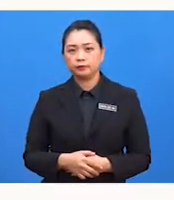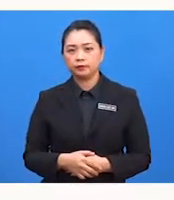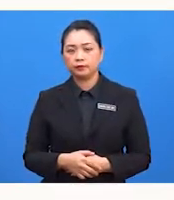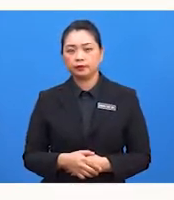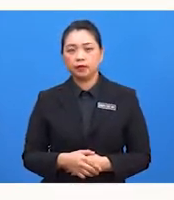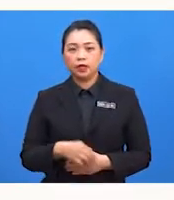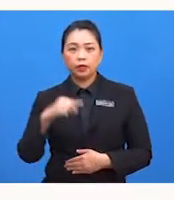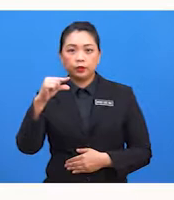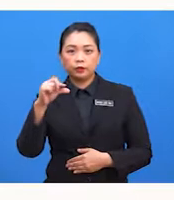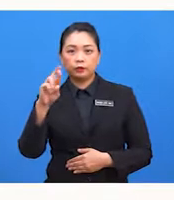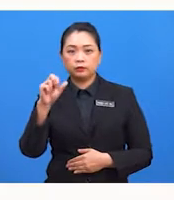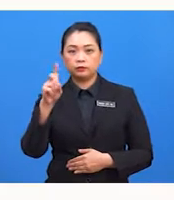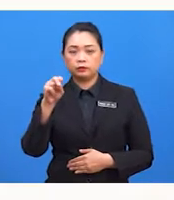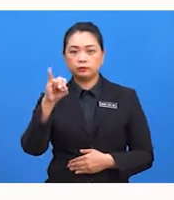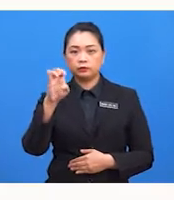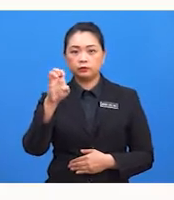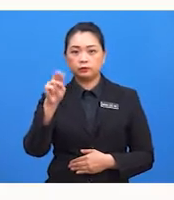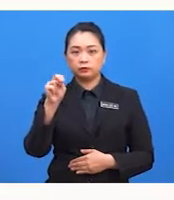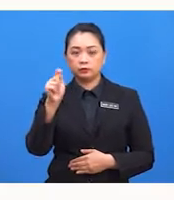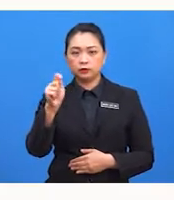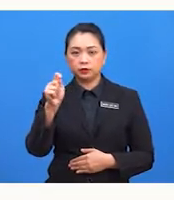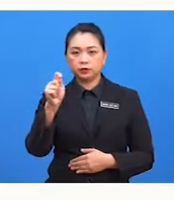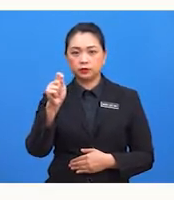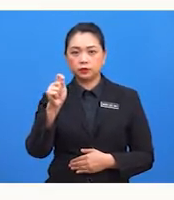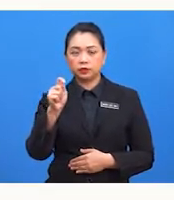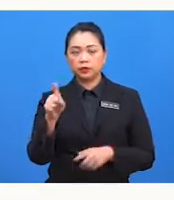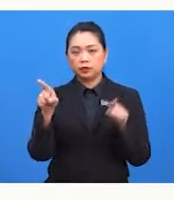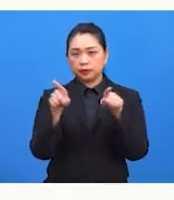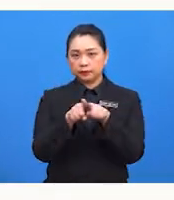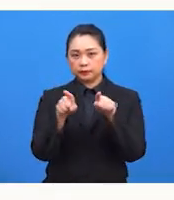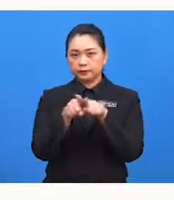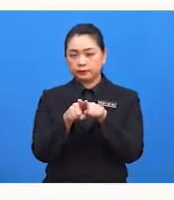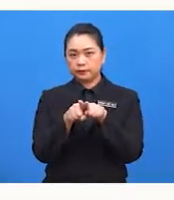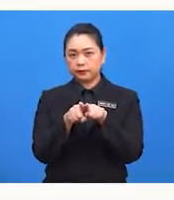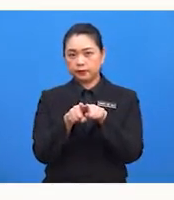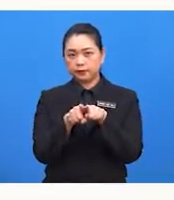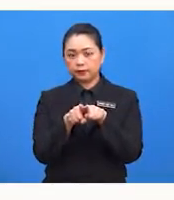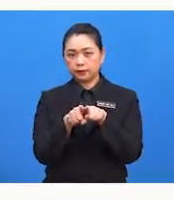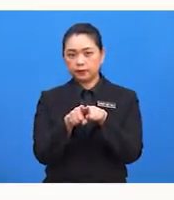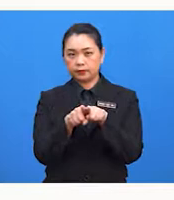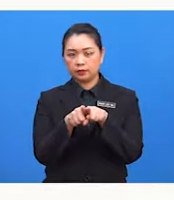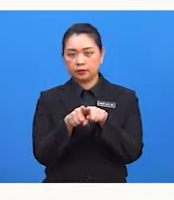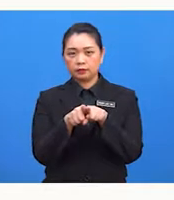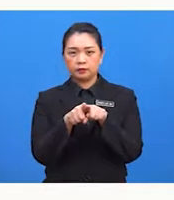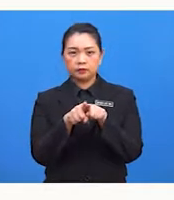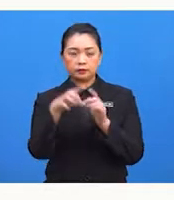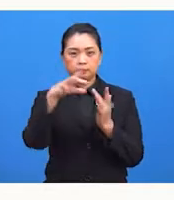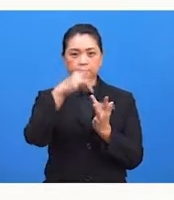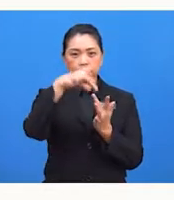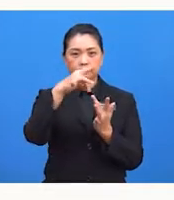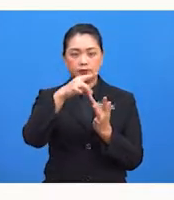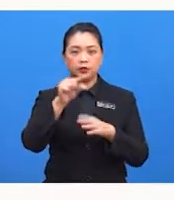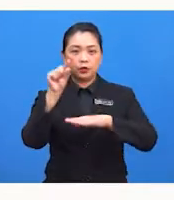Gradient tools bersama pilihan linear gradient di bar pilihan, ia digunakan untuk